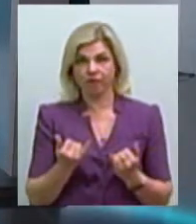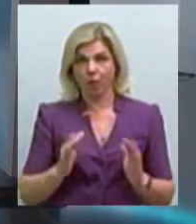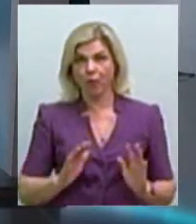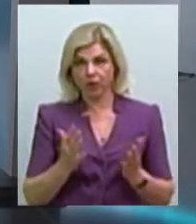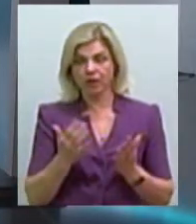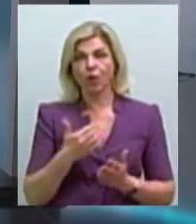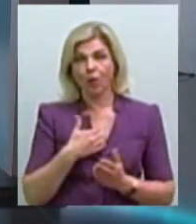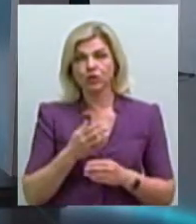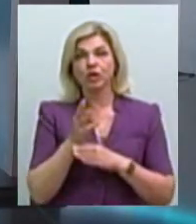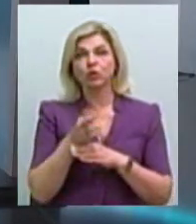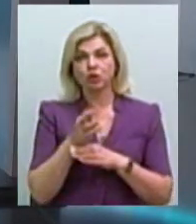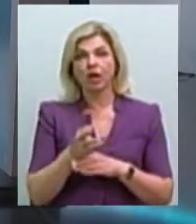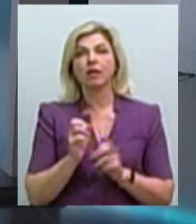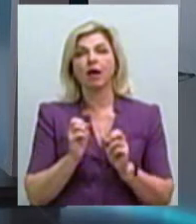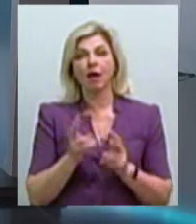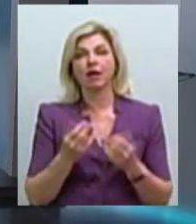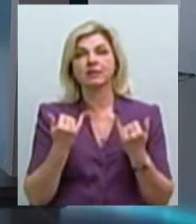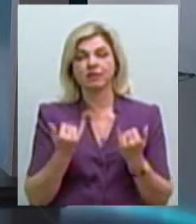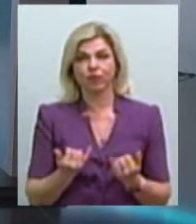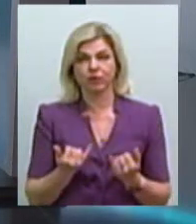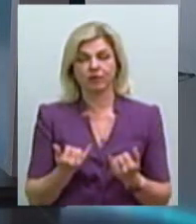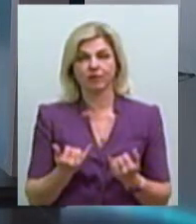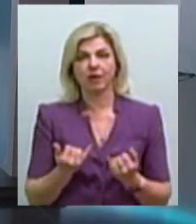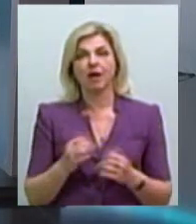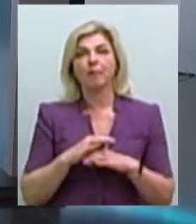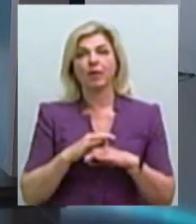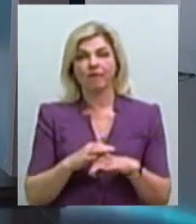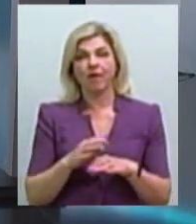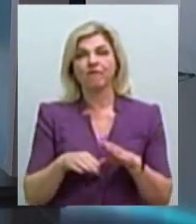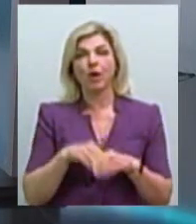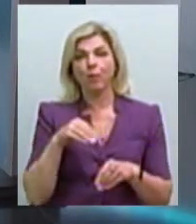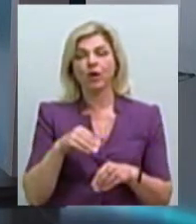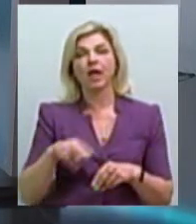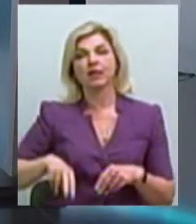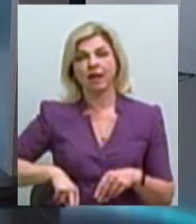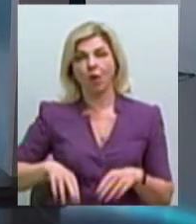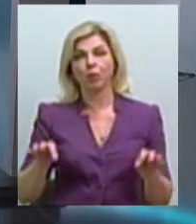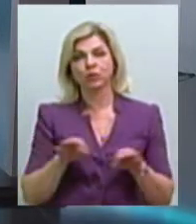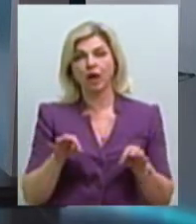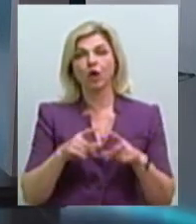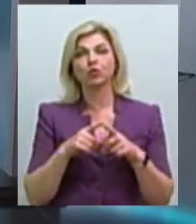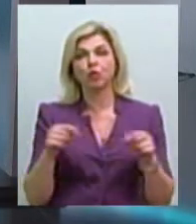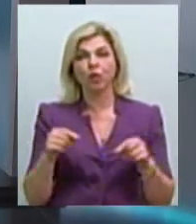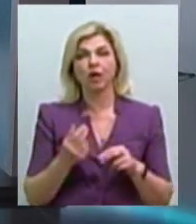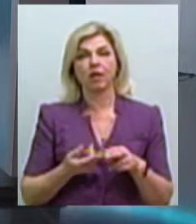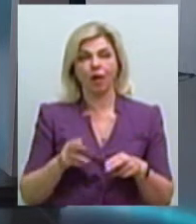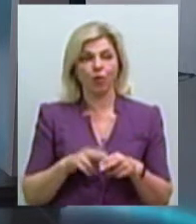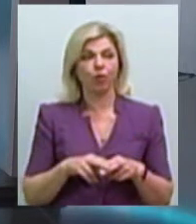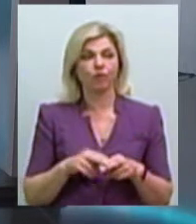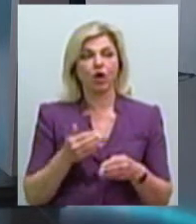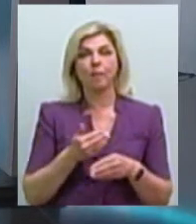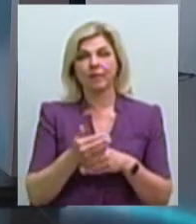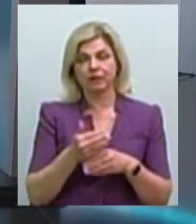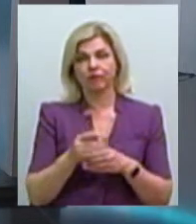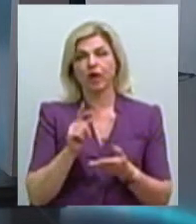пропоную відеосюжет про те, як сьогодні відбувалися вибори директора в музикальній школі, якого пізніше